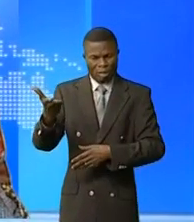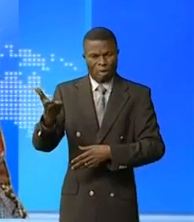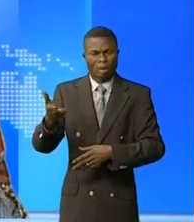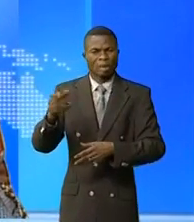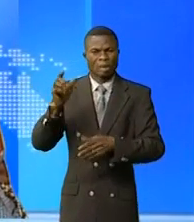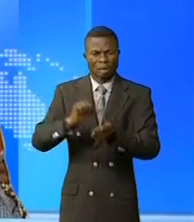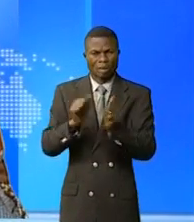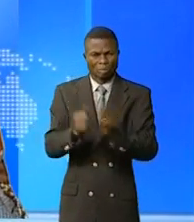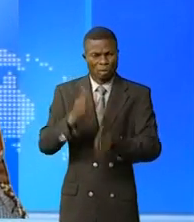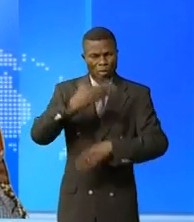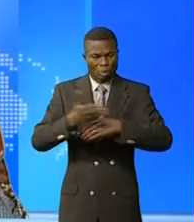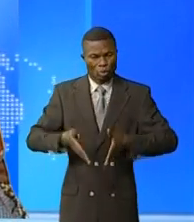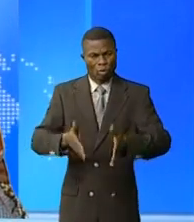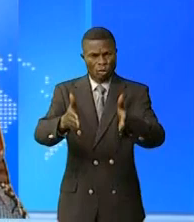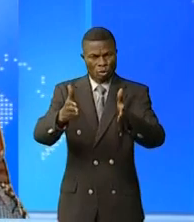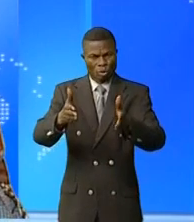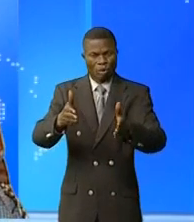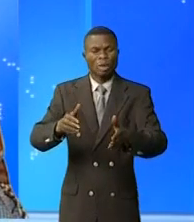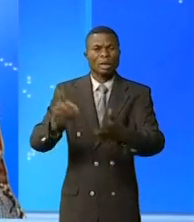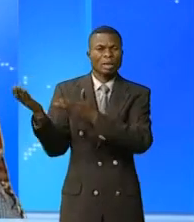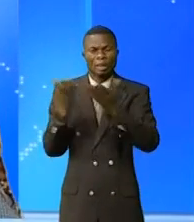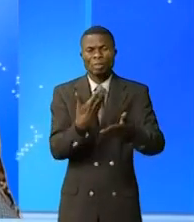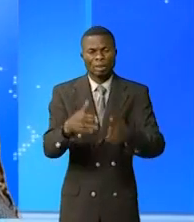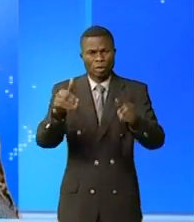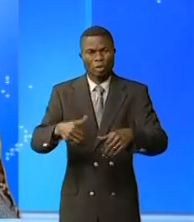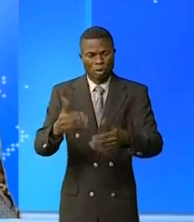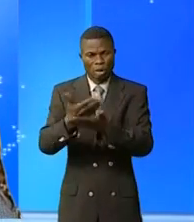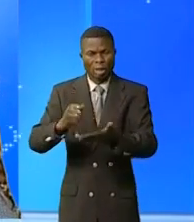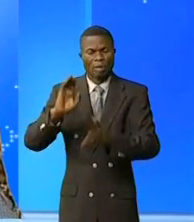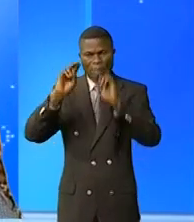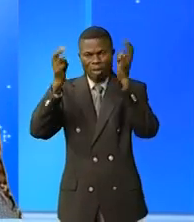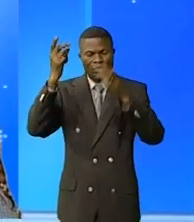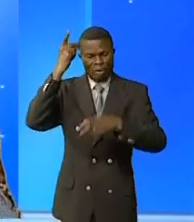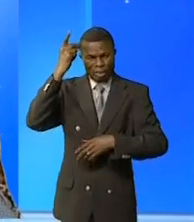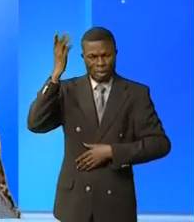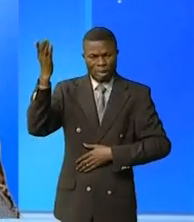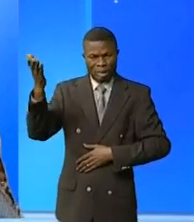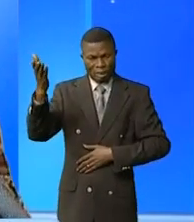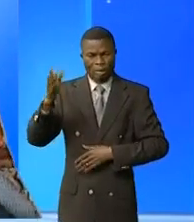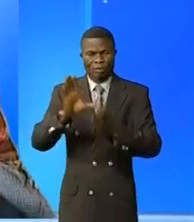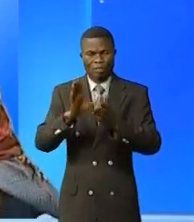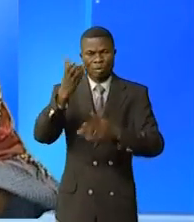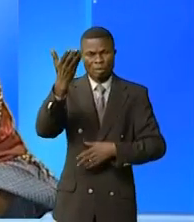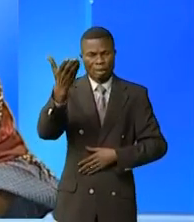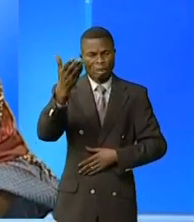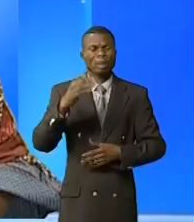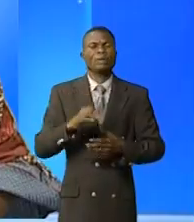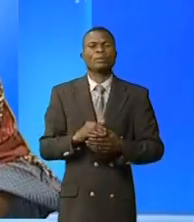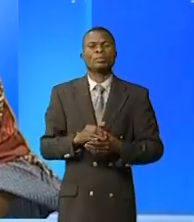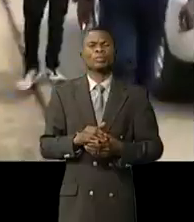des travaux de réhabilitation des routes de desserte agricole dans cette partie de la ville de Kinshasa. C'est parti avec Jean-Pierre Ndolo